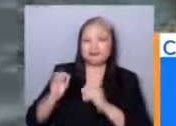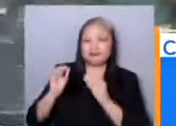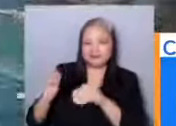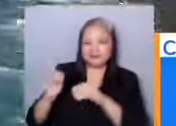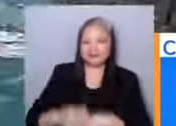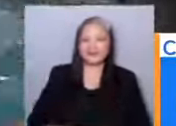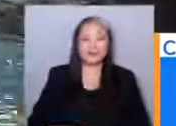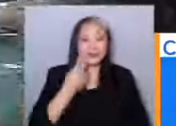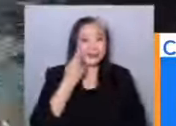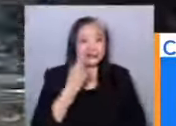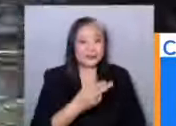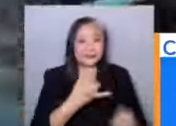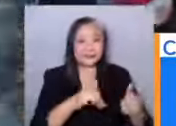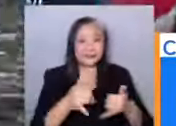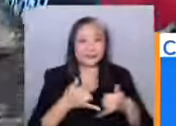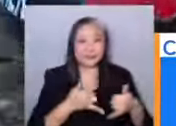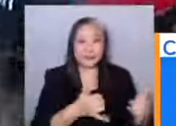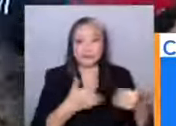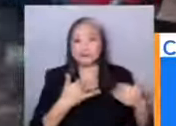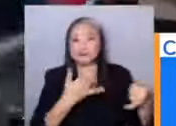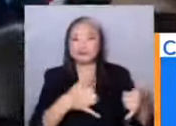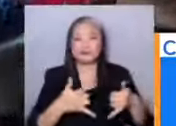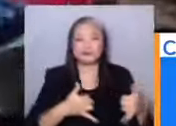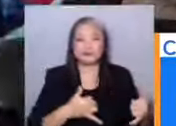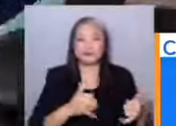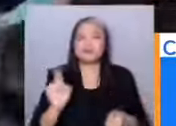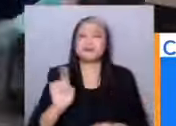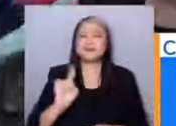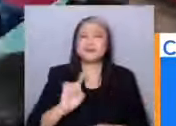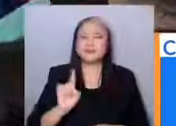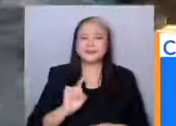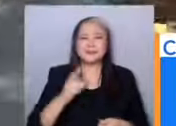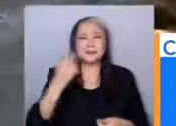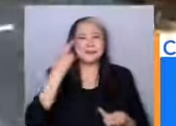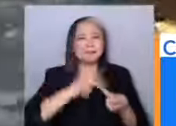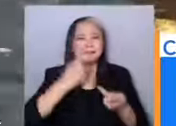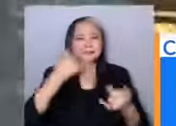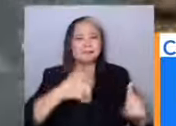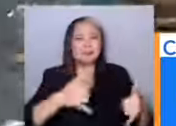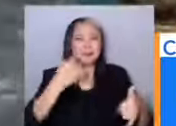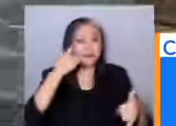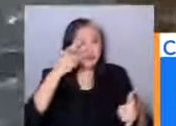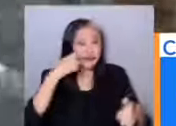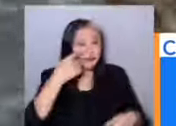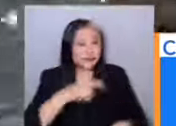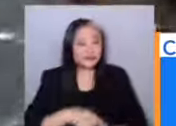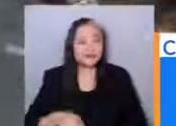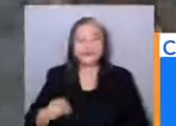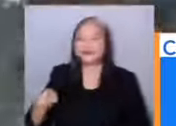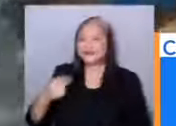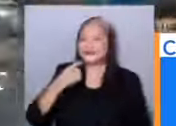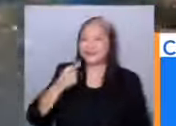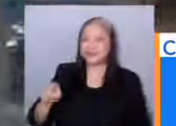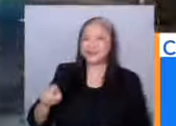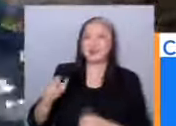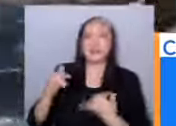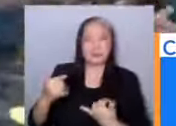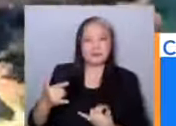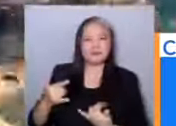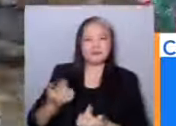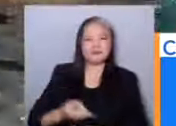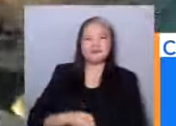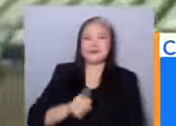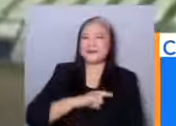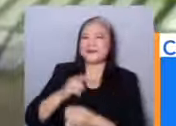Tapos may nilalaro sila ngayon. Ano po yung purpose niyan? Tsaka ano po ba yan? Okay. Kaya sinabi ko ngayon, the power of play. Nilalagay namin yung